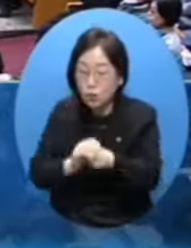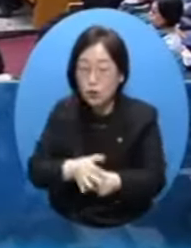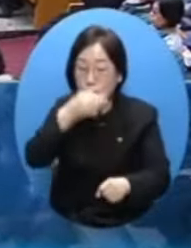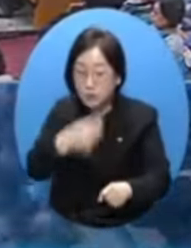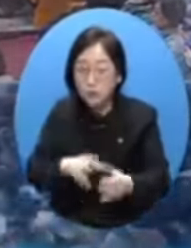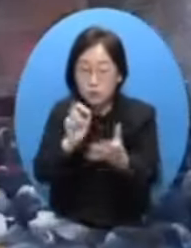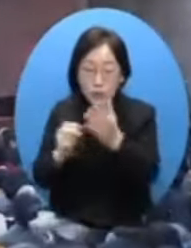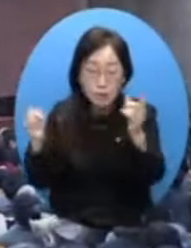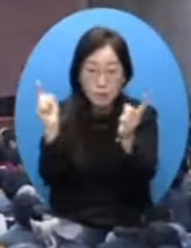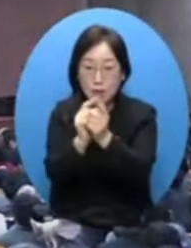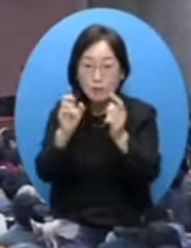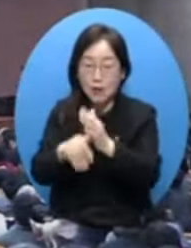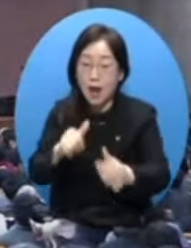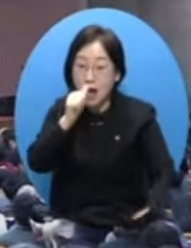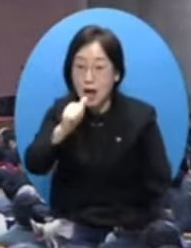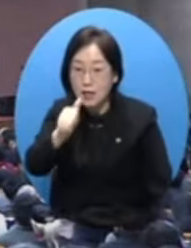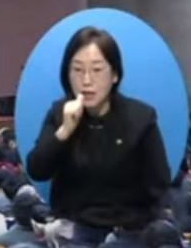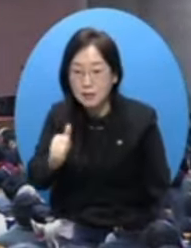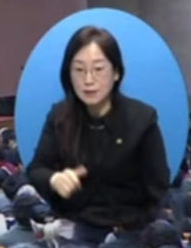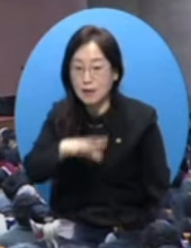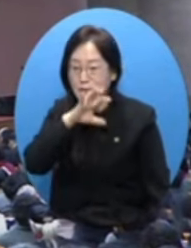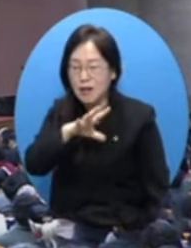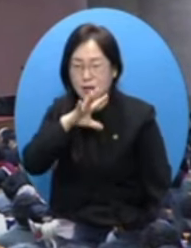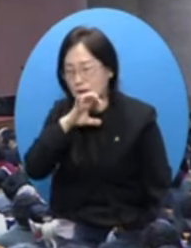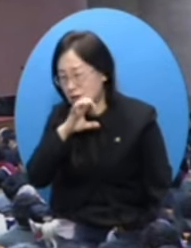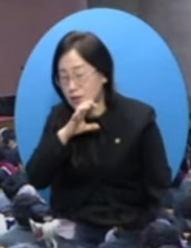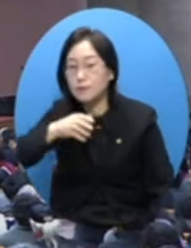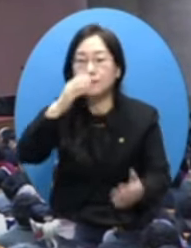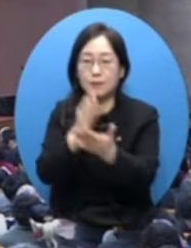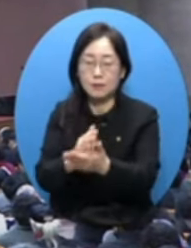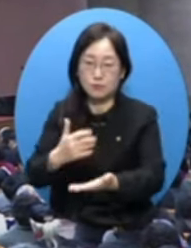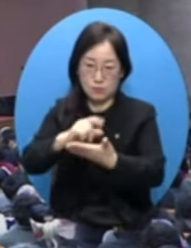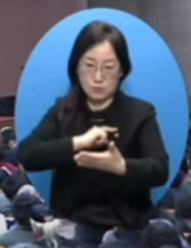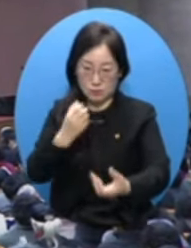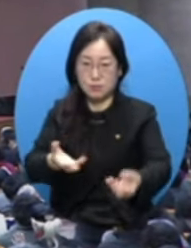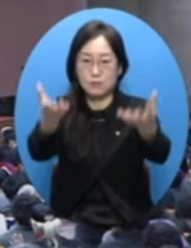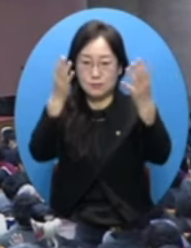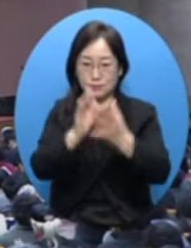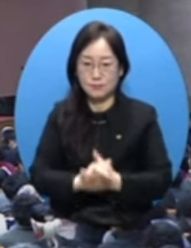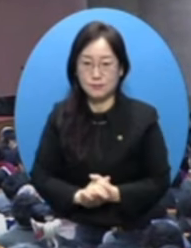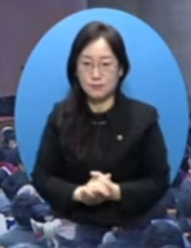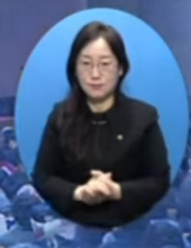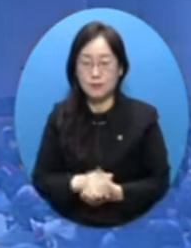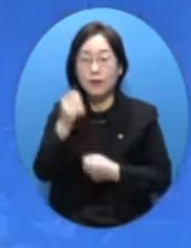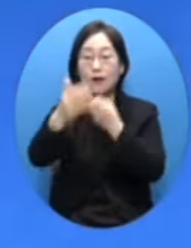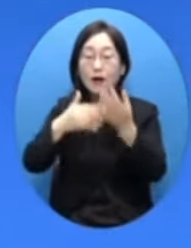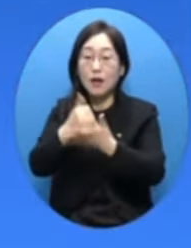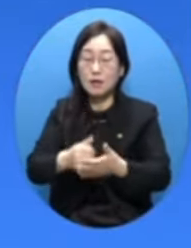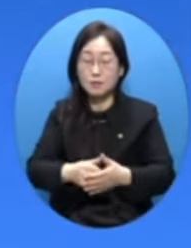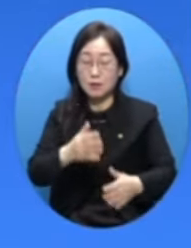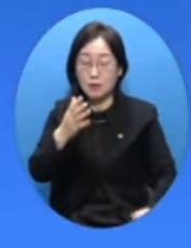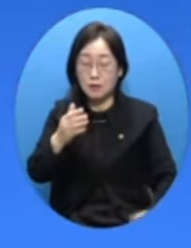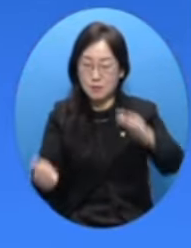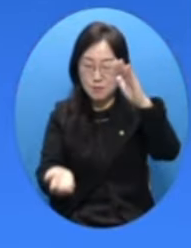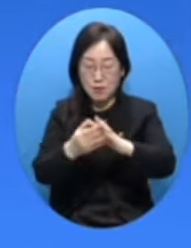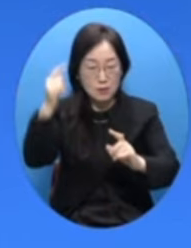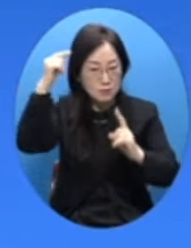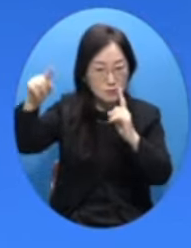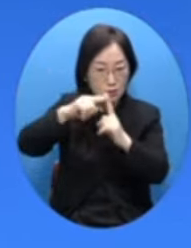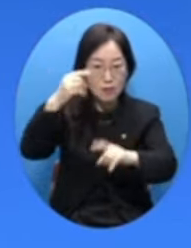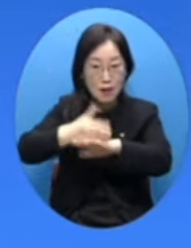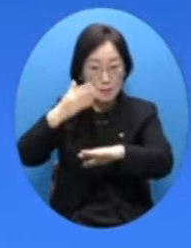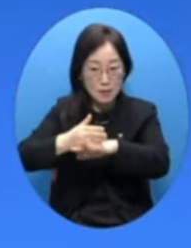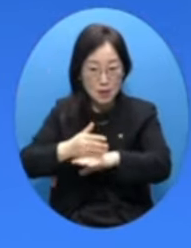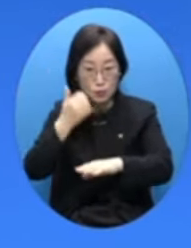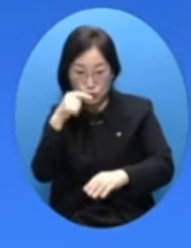만났을 때 절대로 절대로 원망과 불평을 하지 않게 되기를 주님으로 축원합니다. 하나님은 절대 긍정, 절대 감사하는